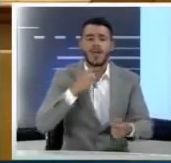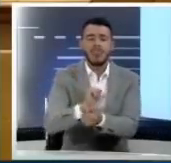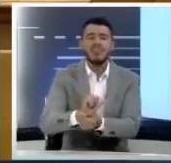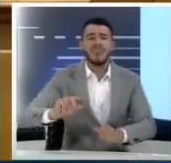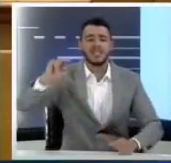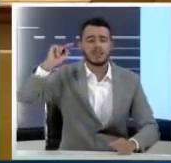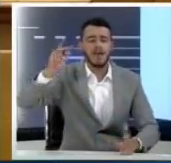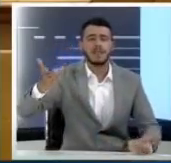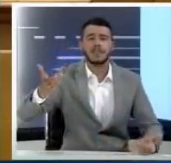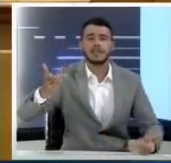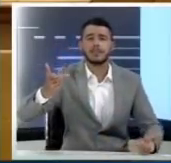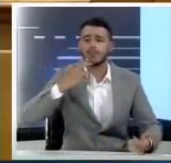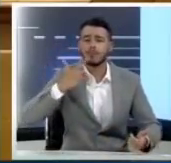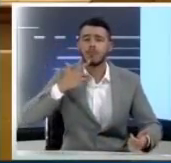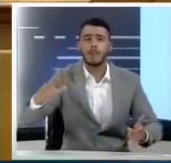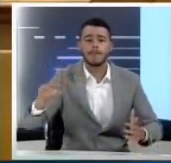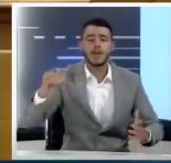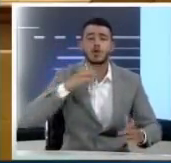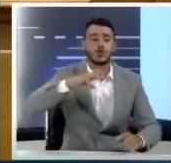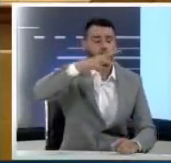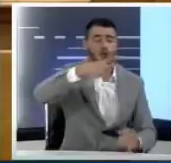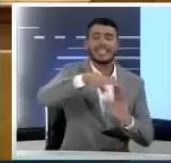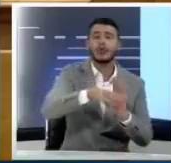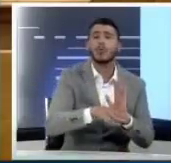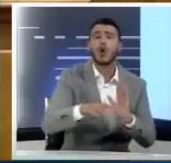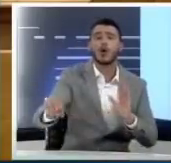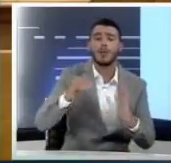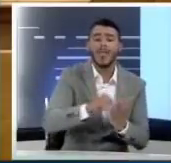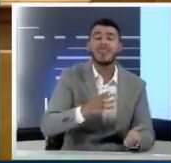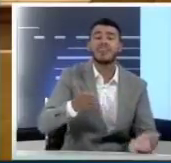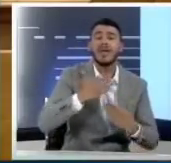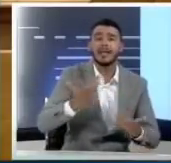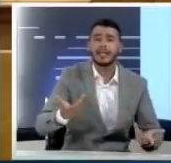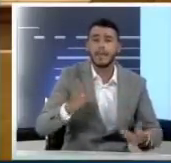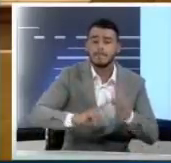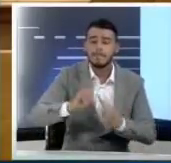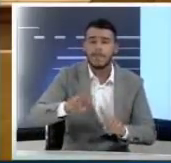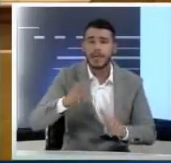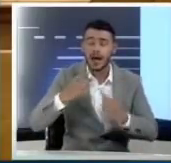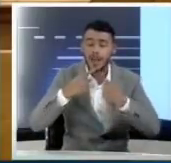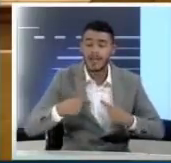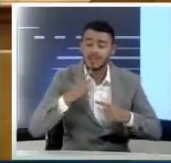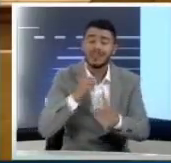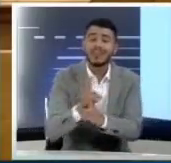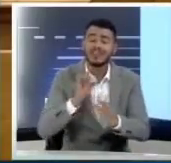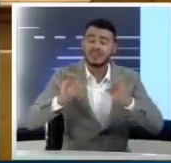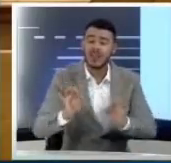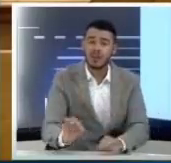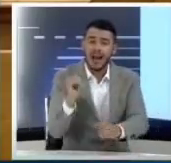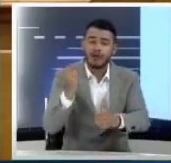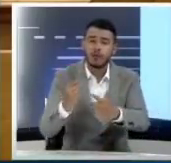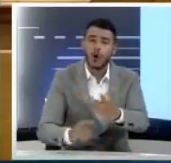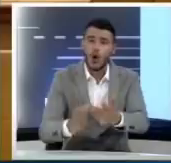τρίτο πρόγραμμα. Να μας πείτε ποιες από αυτές. Και δεύτερον, να μας πείτε συγκεκριμένα. Θέλετε οι